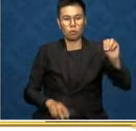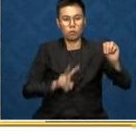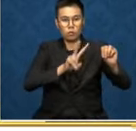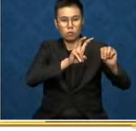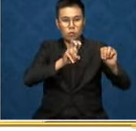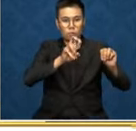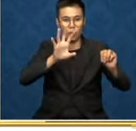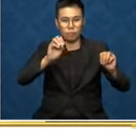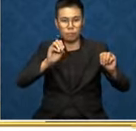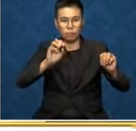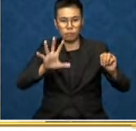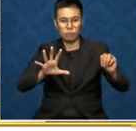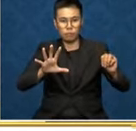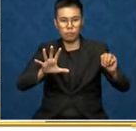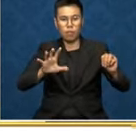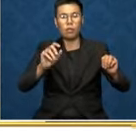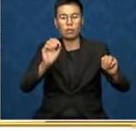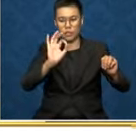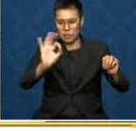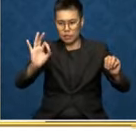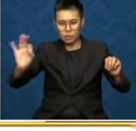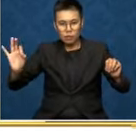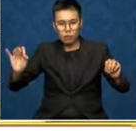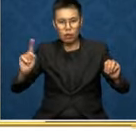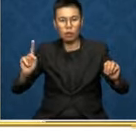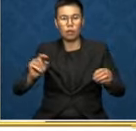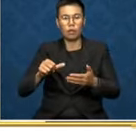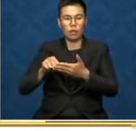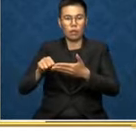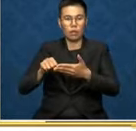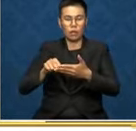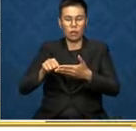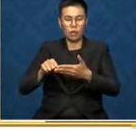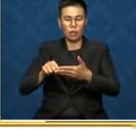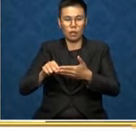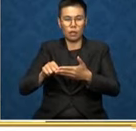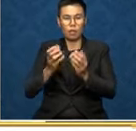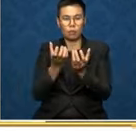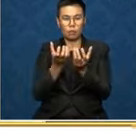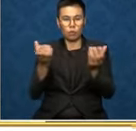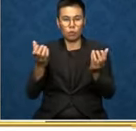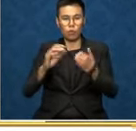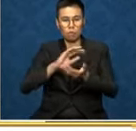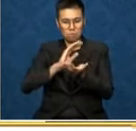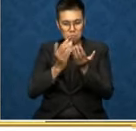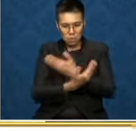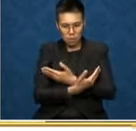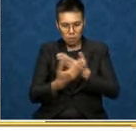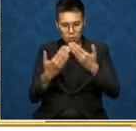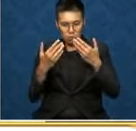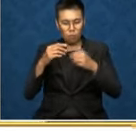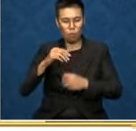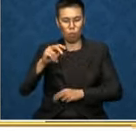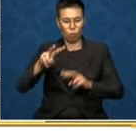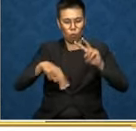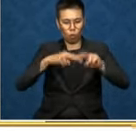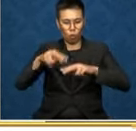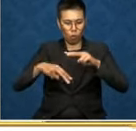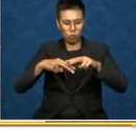255ซึ่งบัญญัติว่าการแก้ไขเพิ่มเติมรัฐธรรมนูญที่เป็นการเปลี่ยนแปลงการปกครองระบอบประชาธิปไตยอันมีพระ